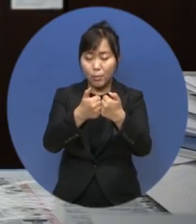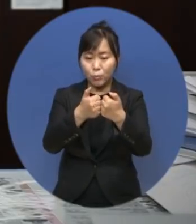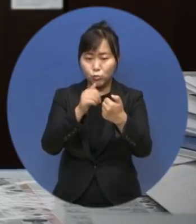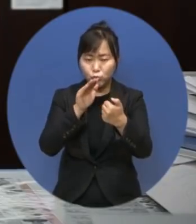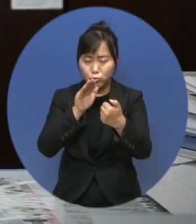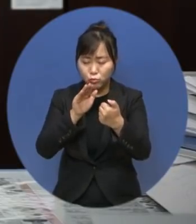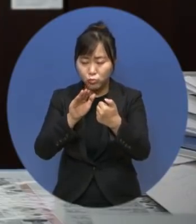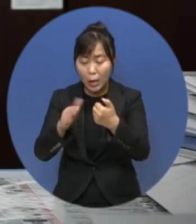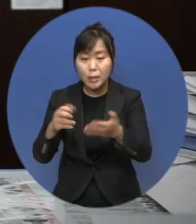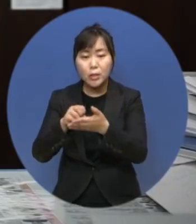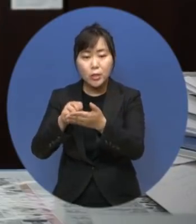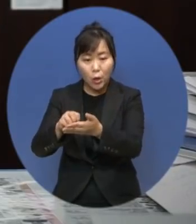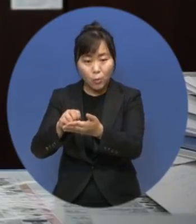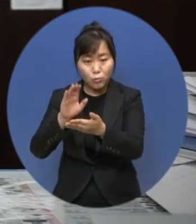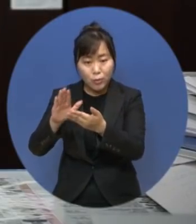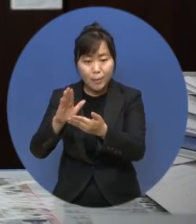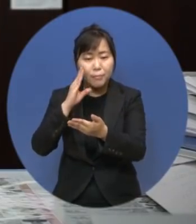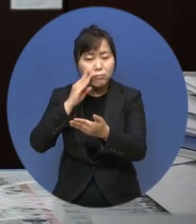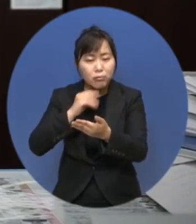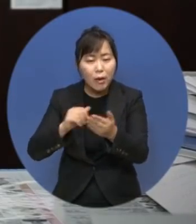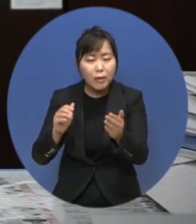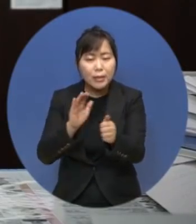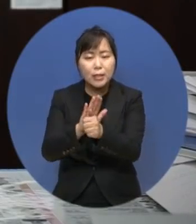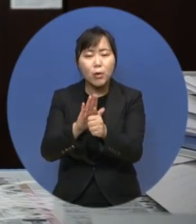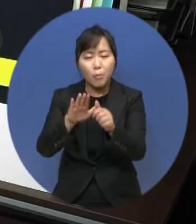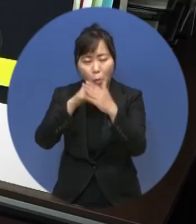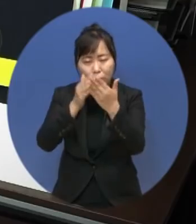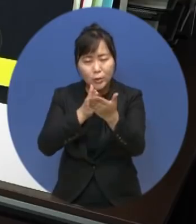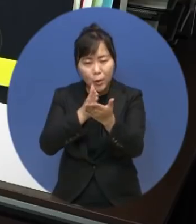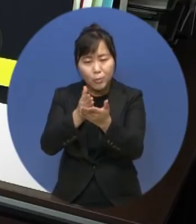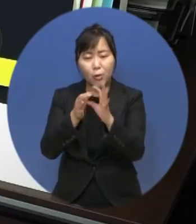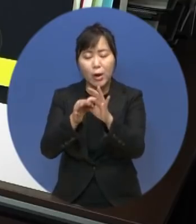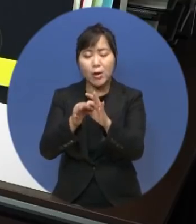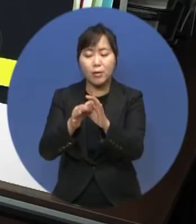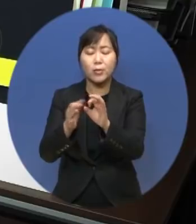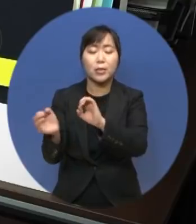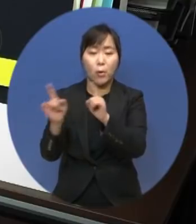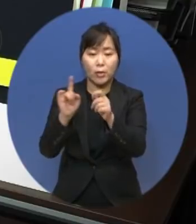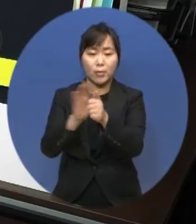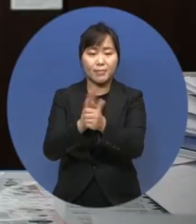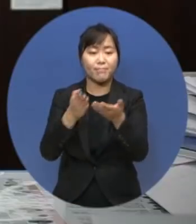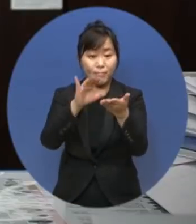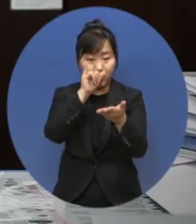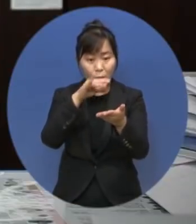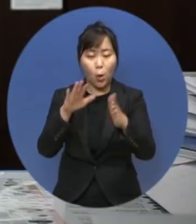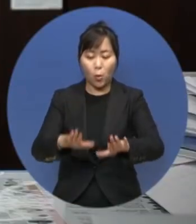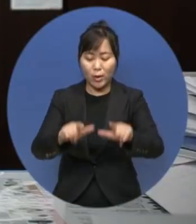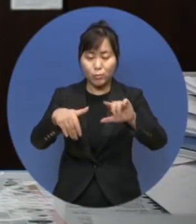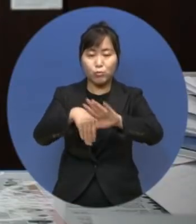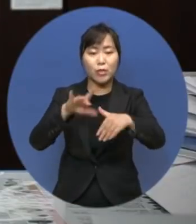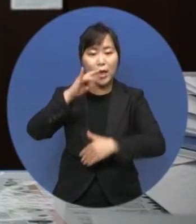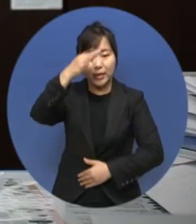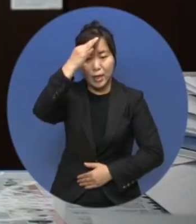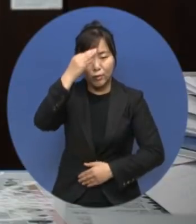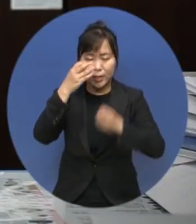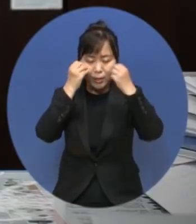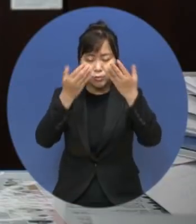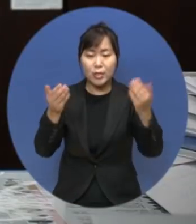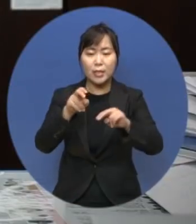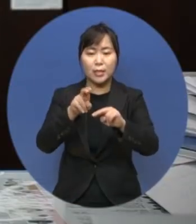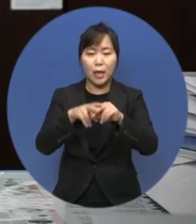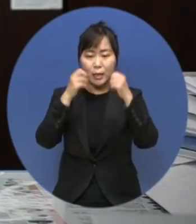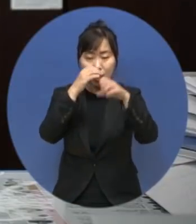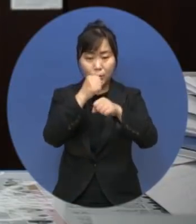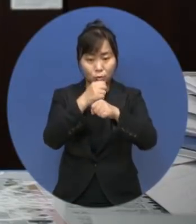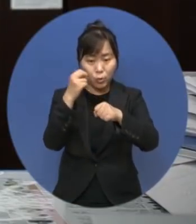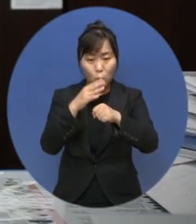지원까지 전문적인 직업재활 서비스를 제공하고 있습니다. 또한 올해는 문화예술 신규 일자리